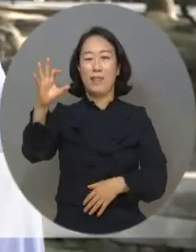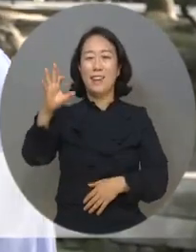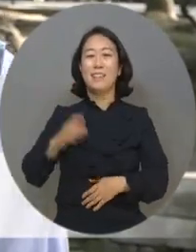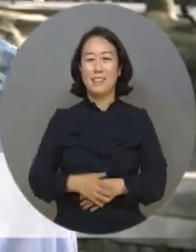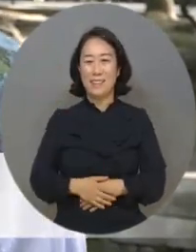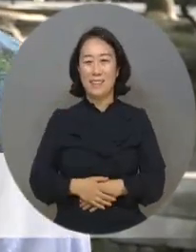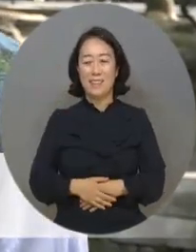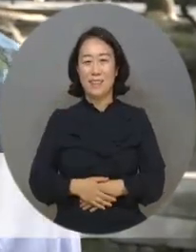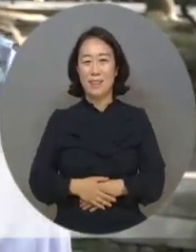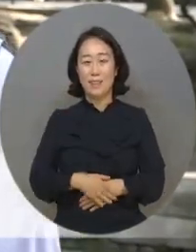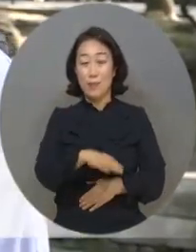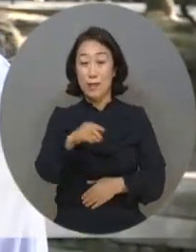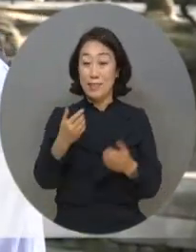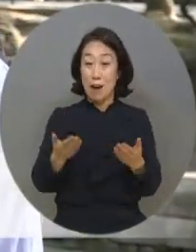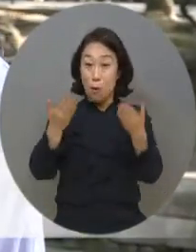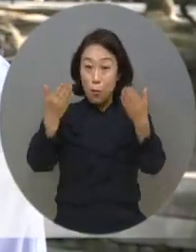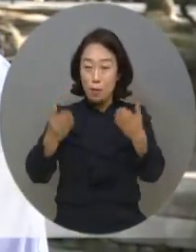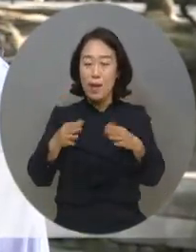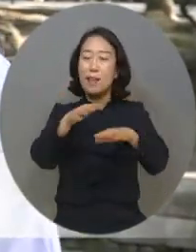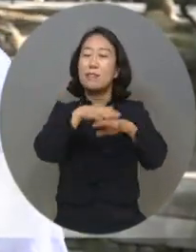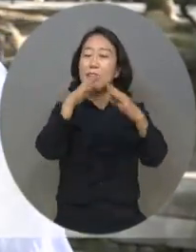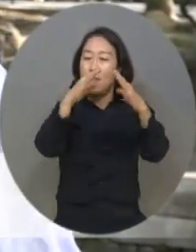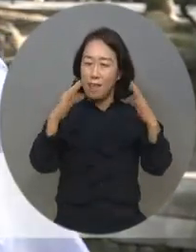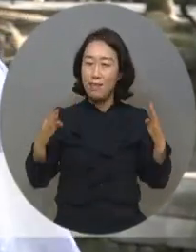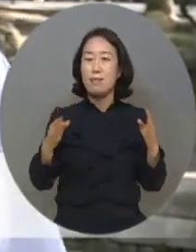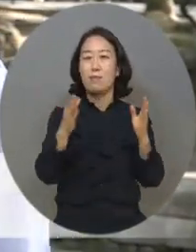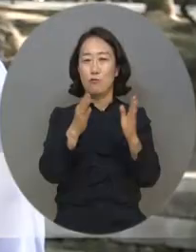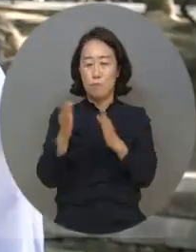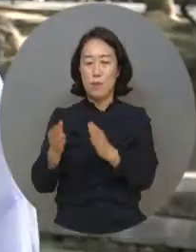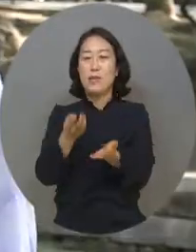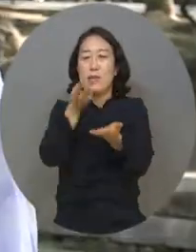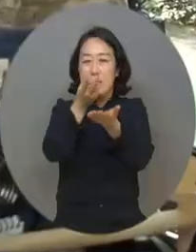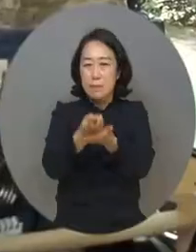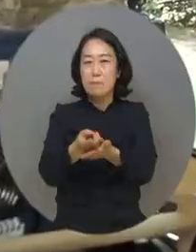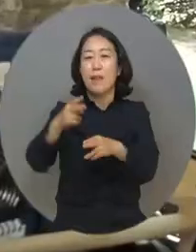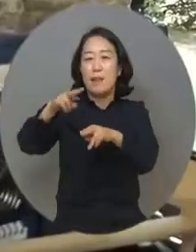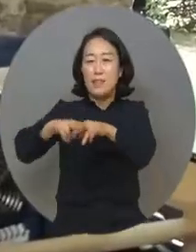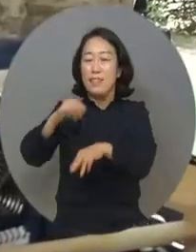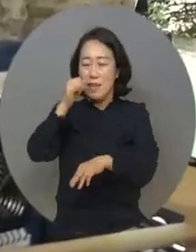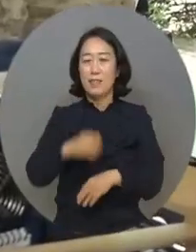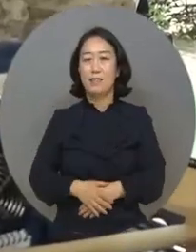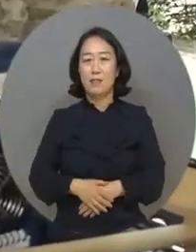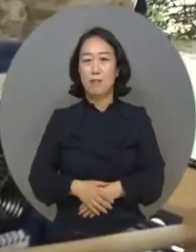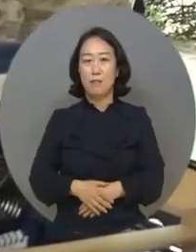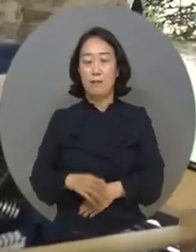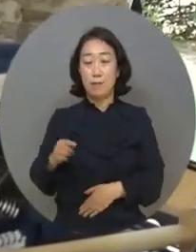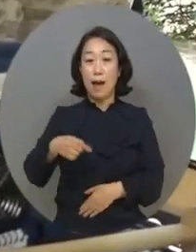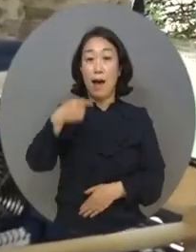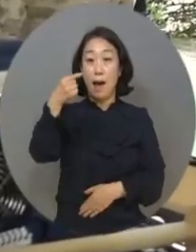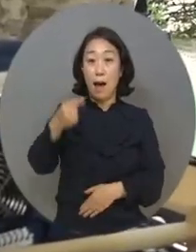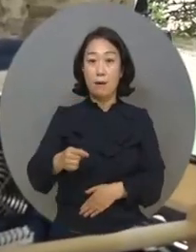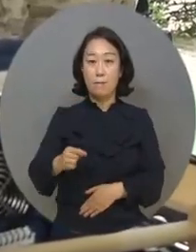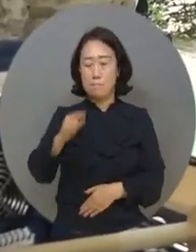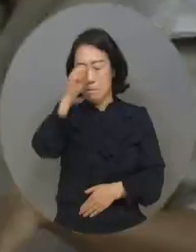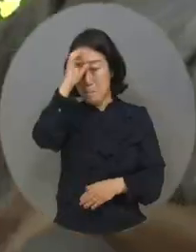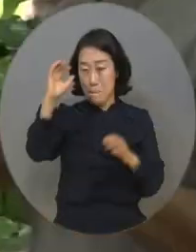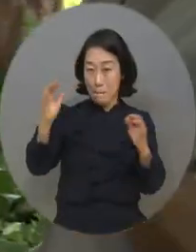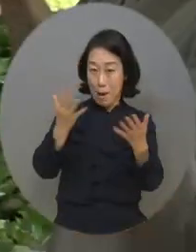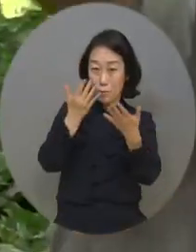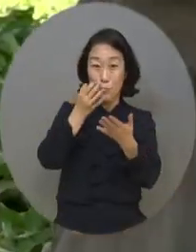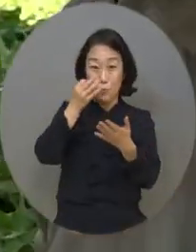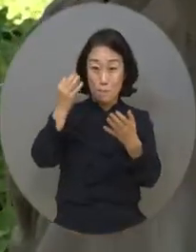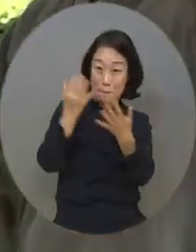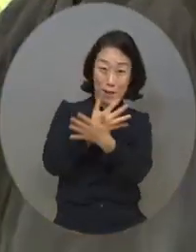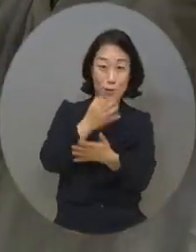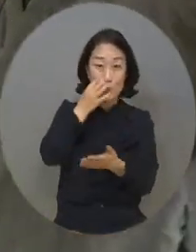오늘 봉사단이랑 텐트도 갖고 왔거든요. 텐트, 침대, 의자 다 갖고 와서. 이어서 진행된 마술 공연.